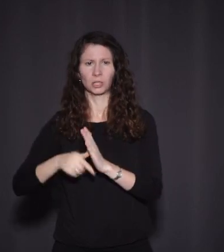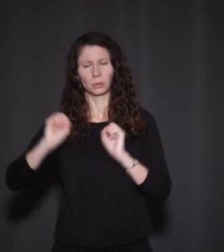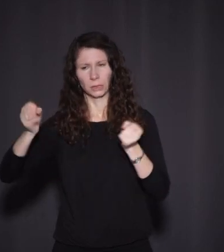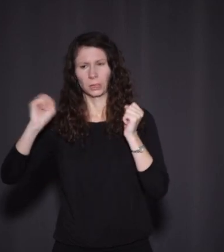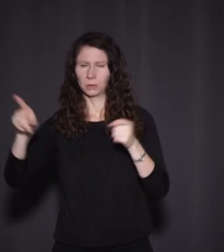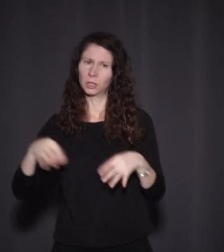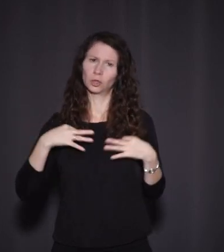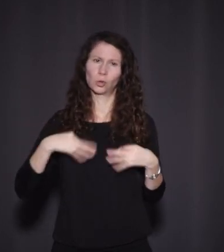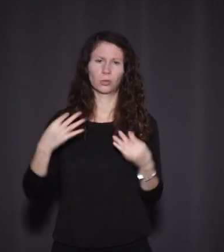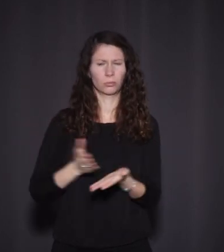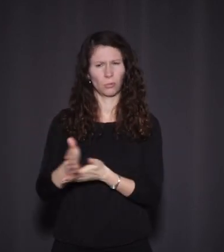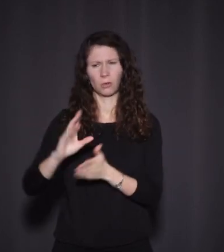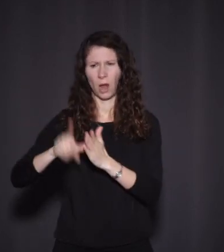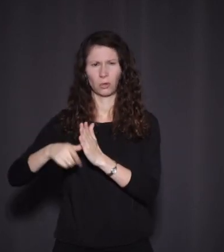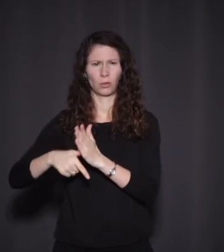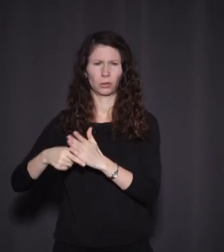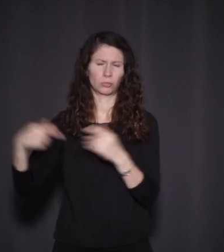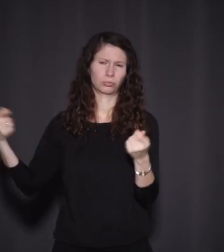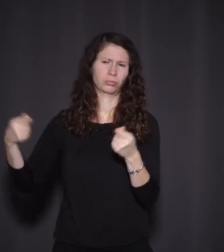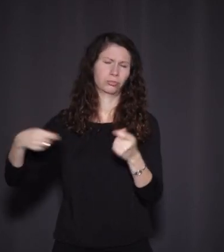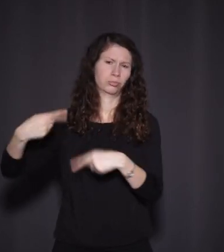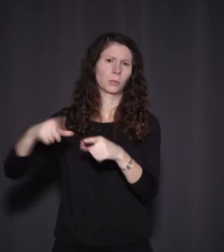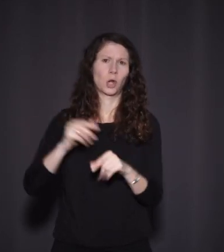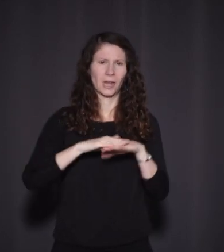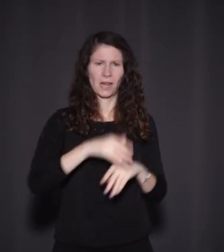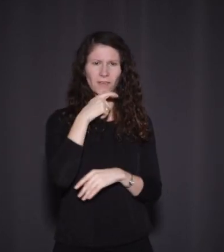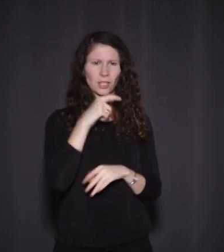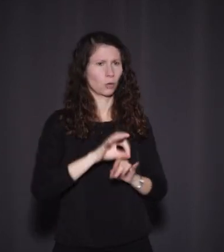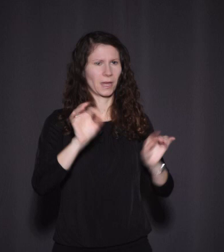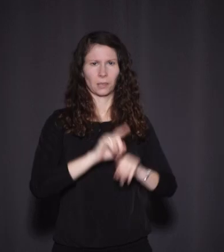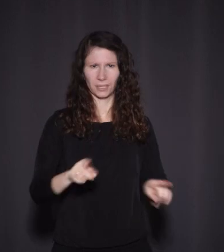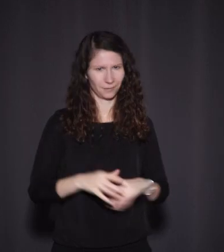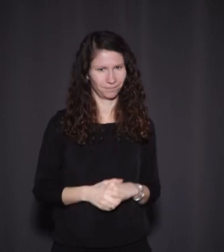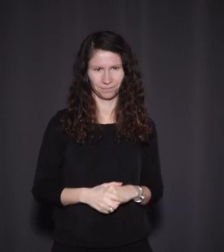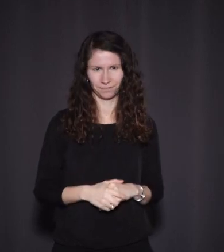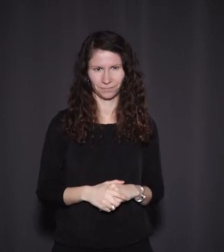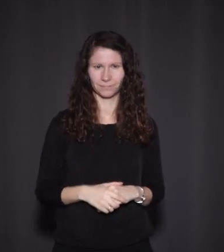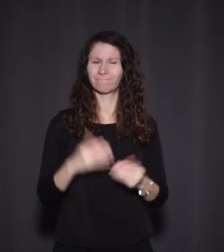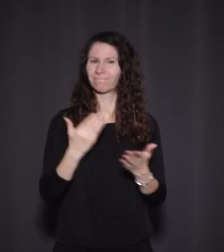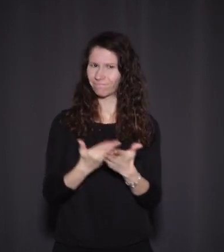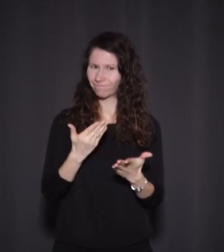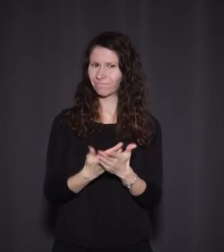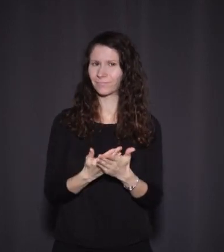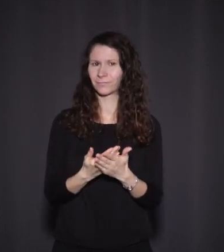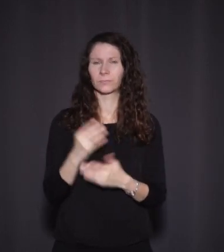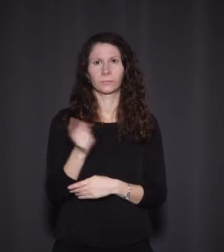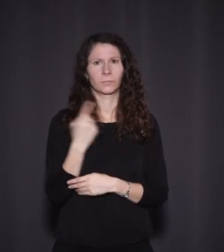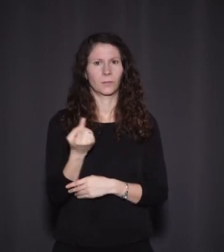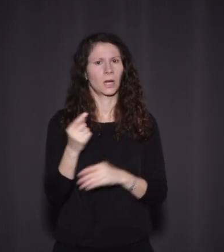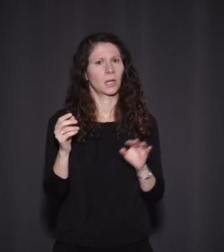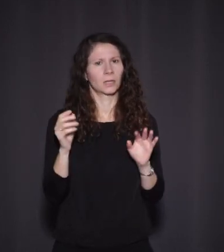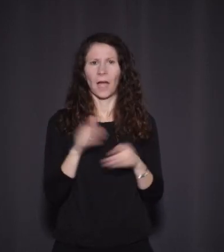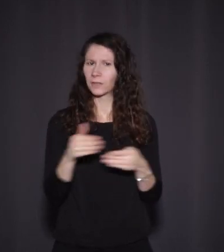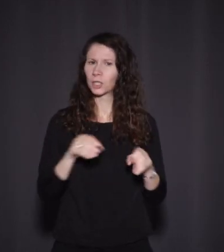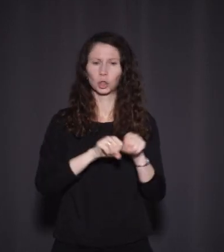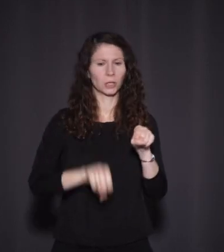empfangen Ewigleistungen, also da stellt sich die Rentenversicherung nicht mal besser. Deswegen nochmal das Thema, wir müssen es schaffen, nicht die Systeme alle miteinander